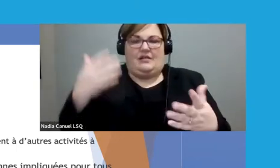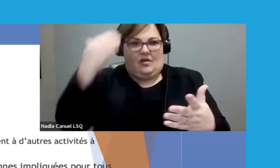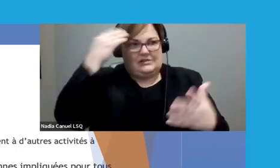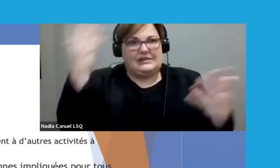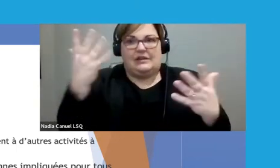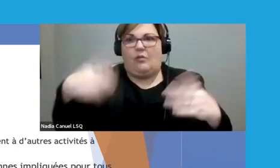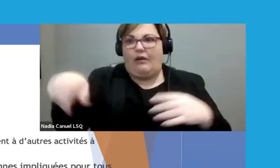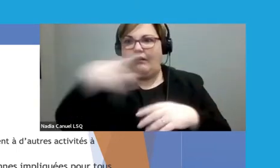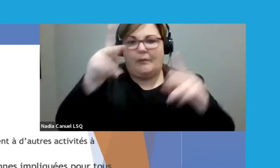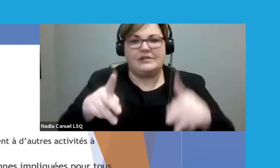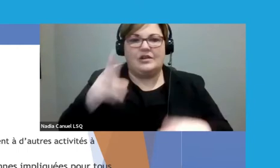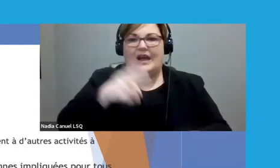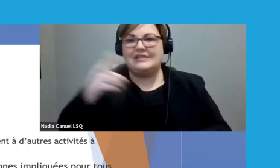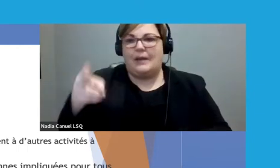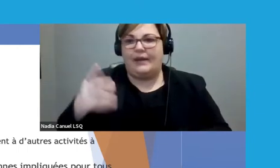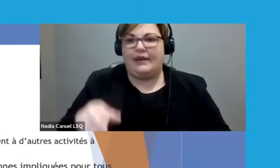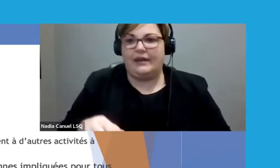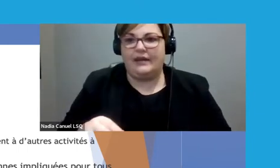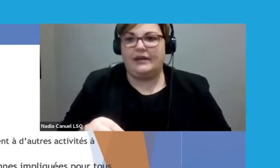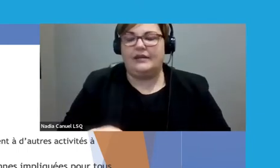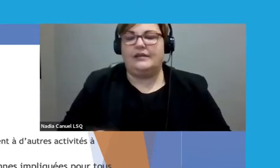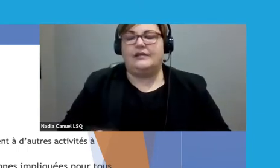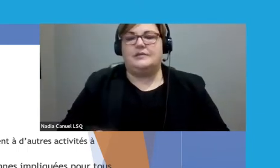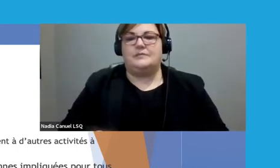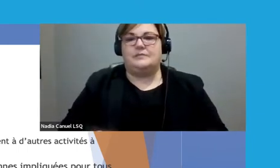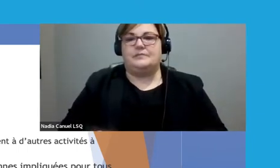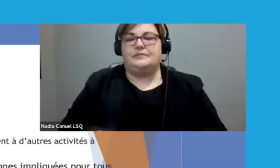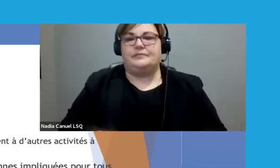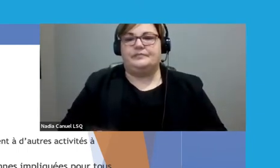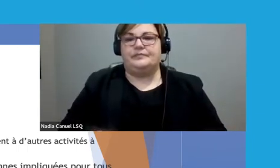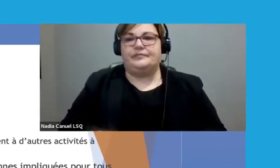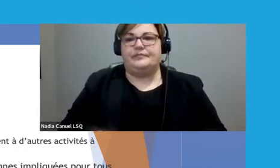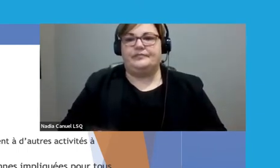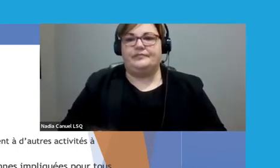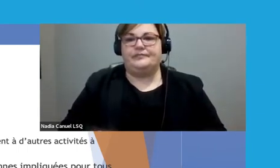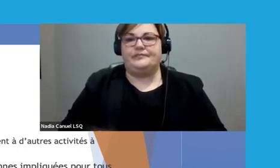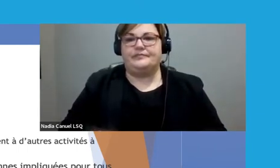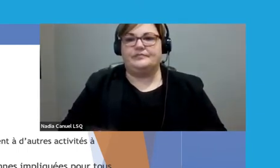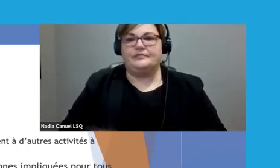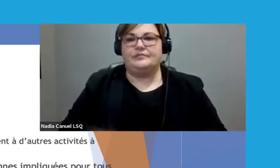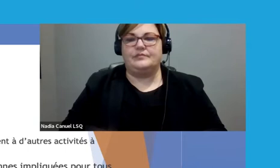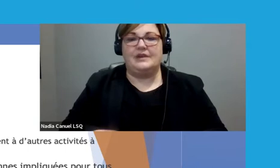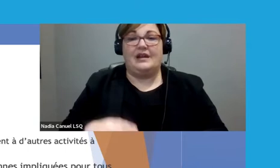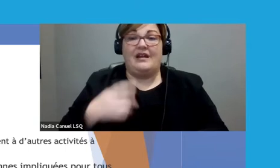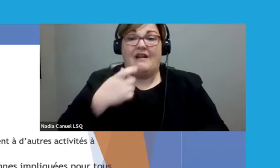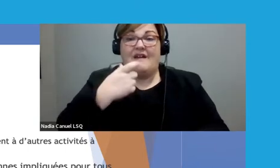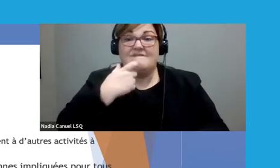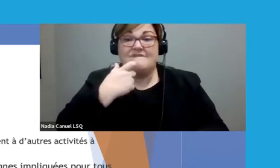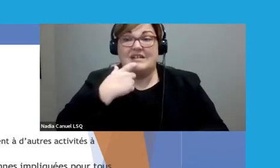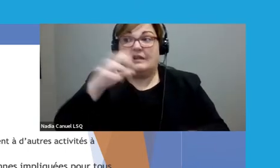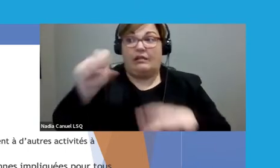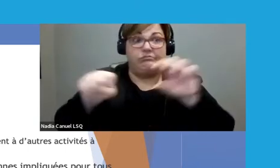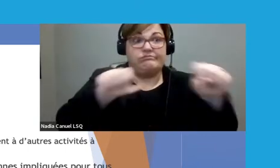gens on se sent handicap, c'est pas simple que ça à